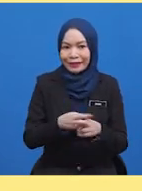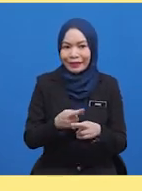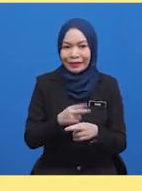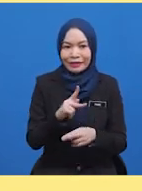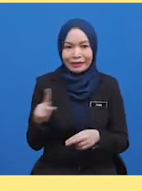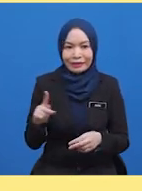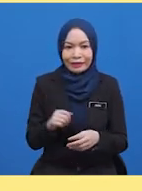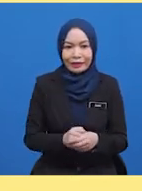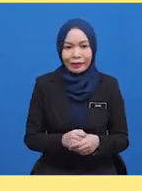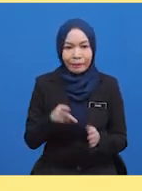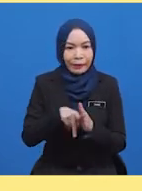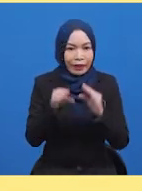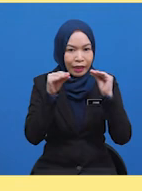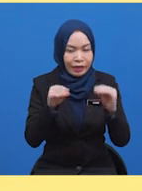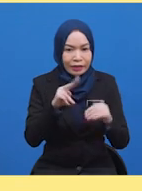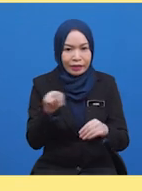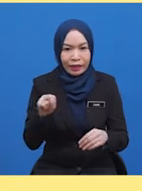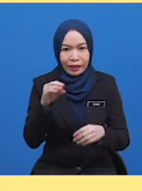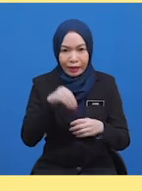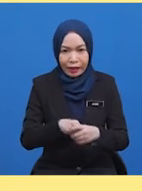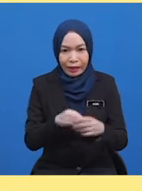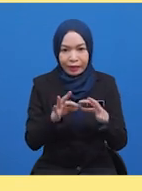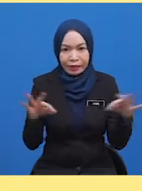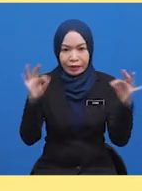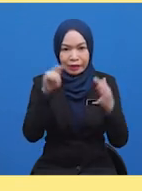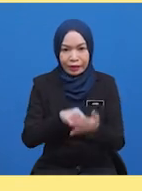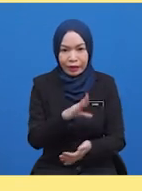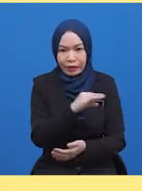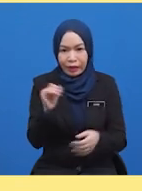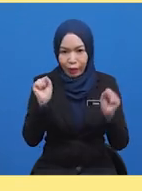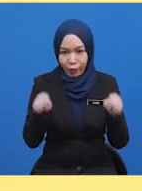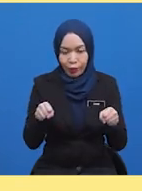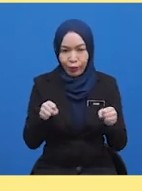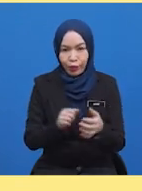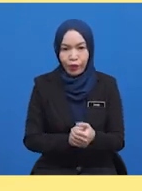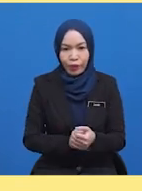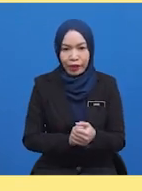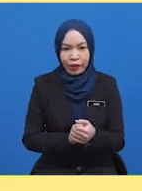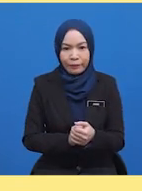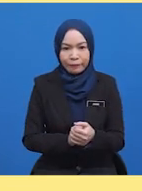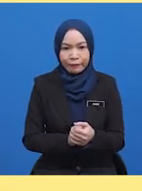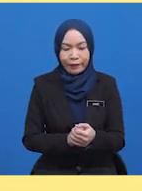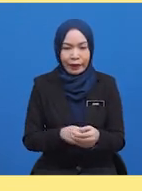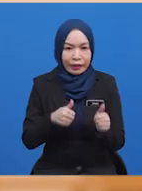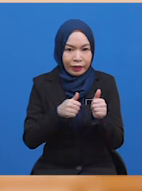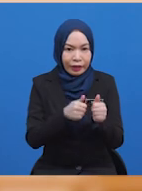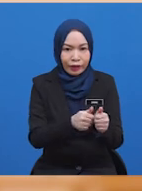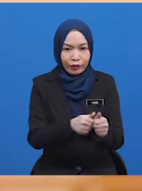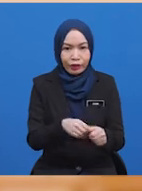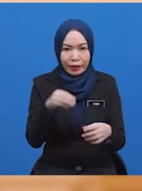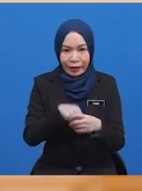dalam cerpen bau ini dan boleh diaplikasikan dalam kehidupan murid-murid